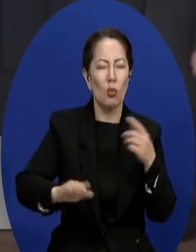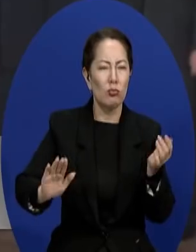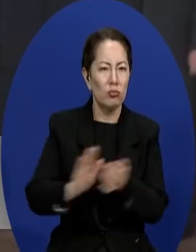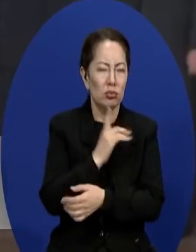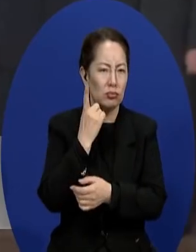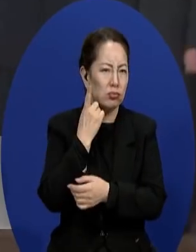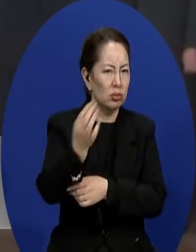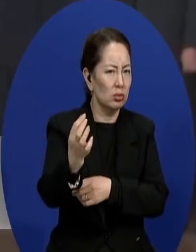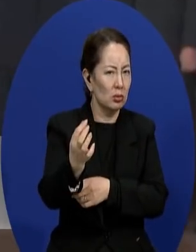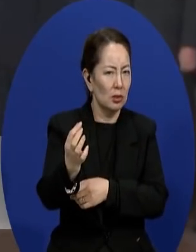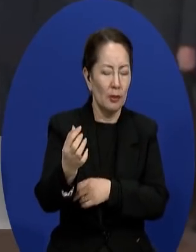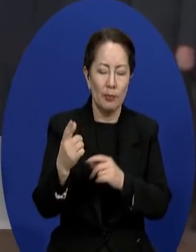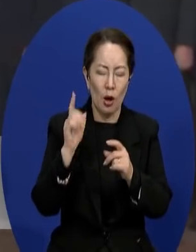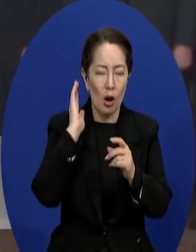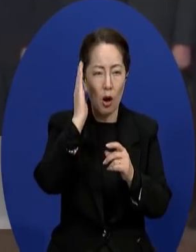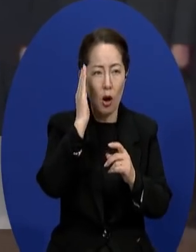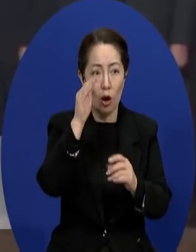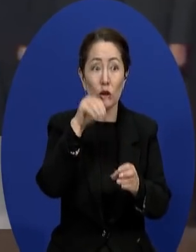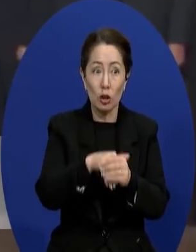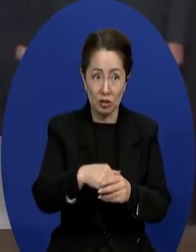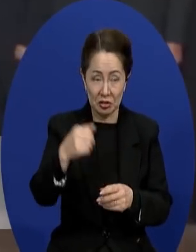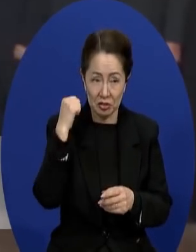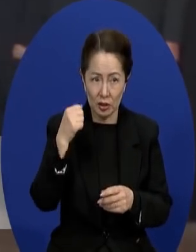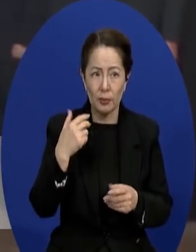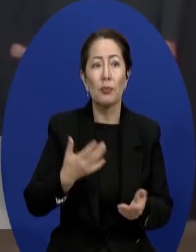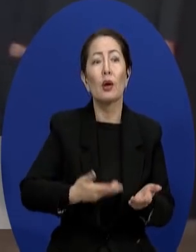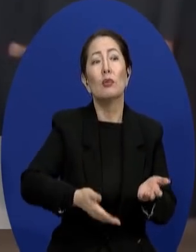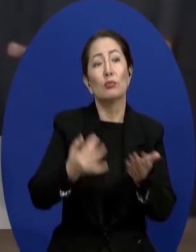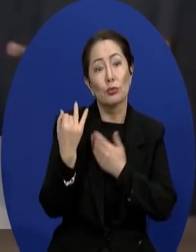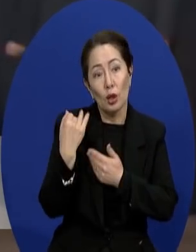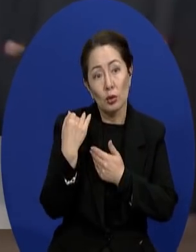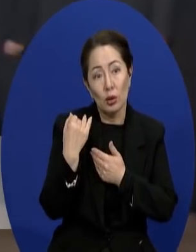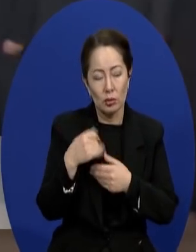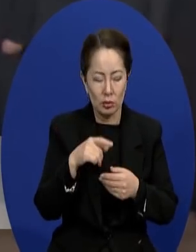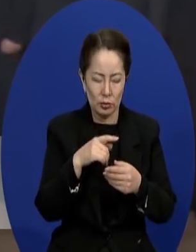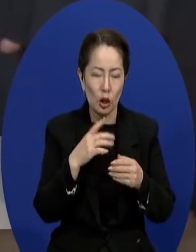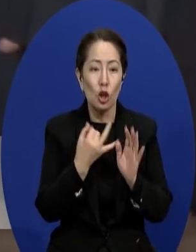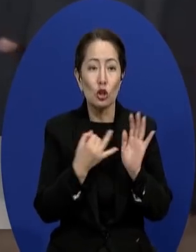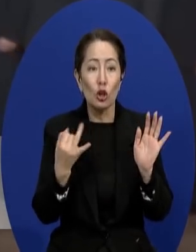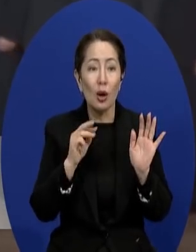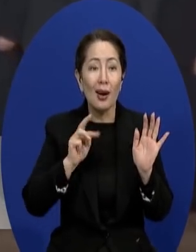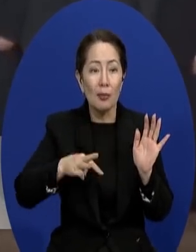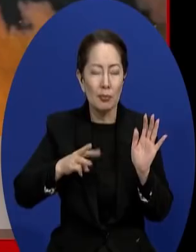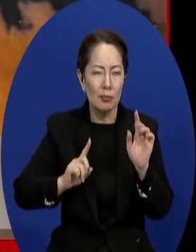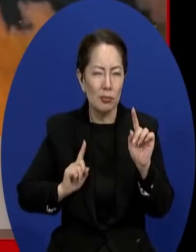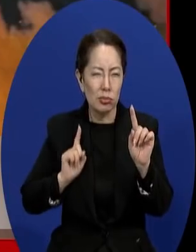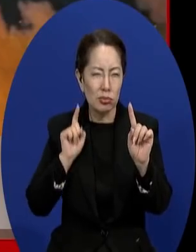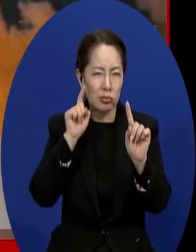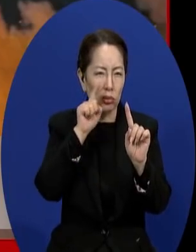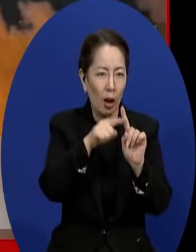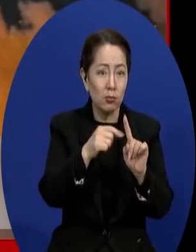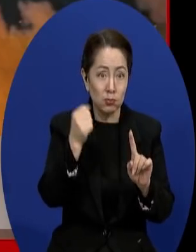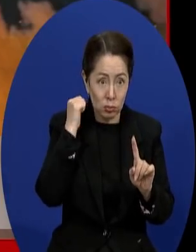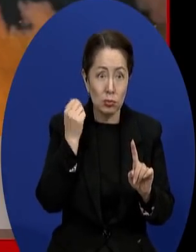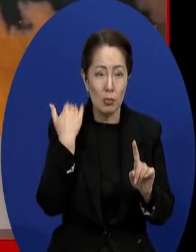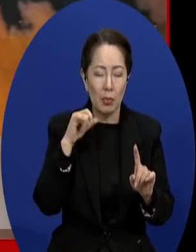илүү одоо хол замыг туулж чадсан байна. Өнгөрсөн 7 хоногт Өмөр Солонгосын туршсан пуужин 700 км-ийн зайг туулж байнда тусч байжээ.